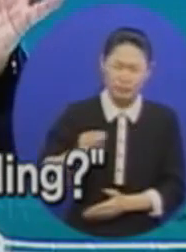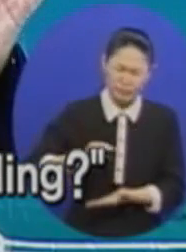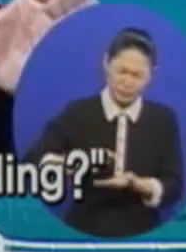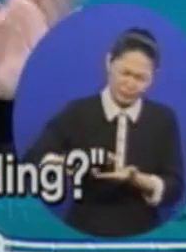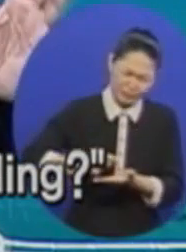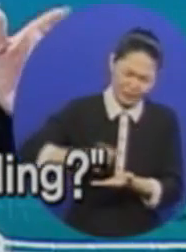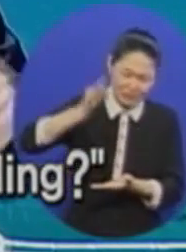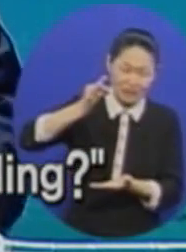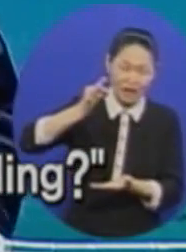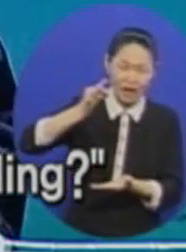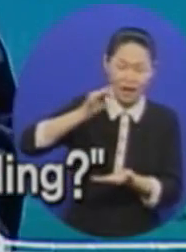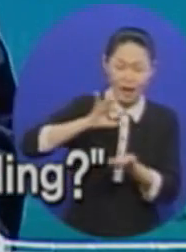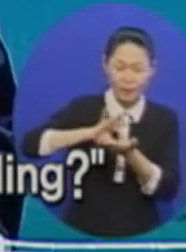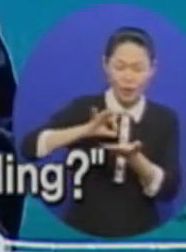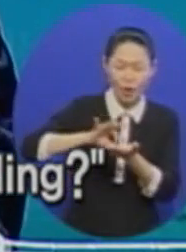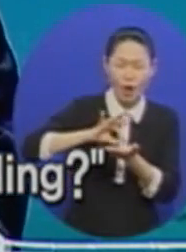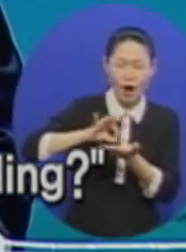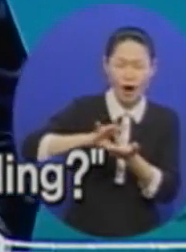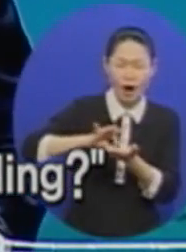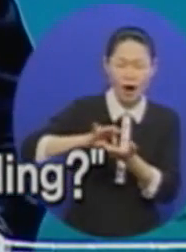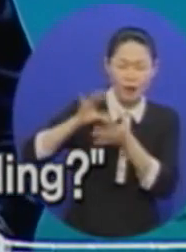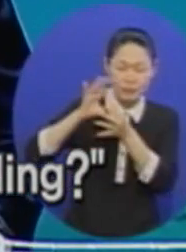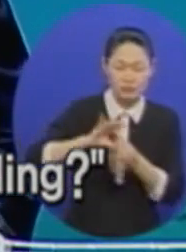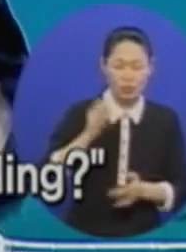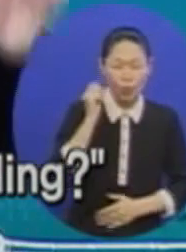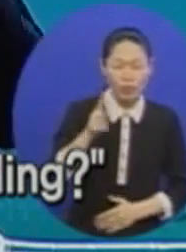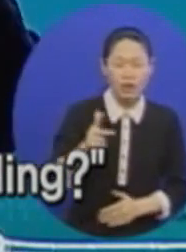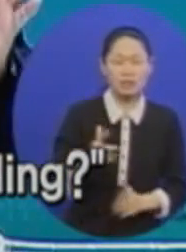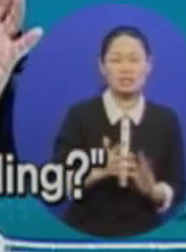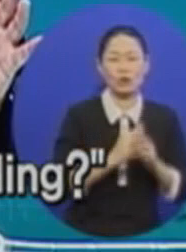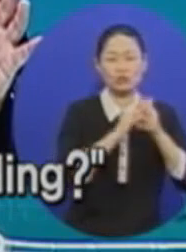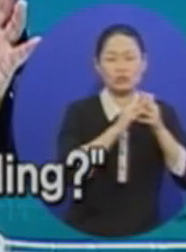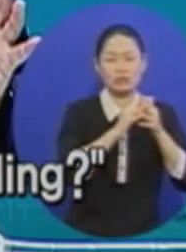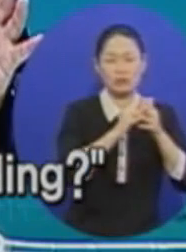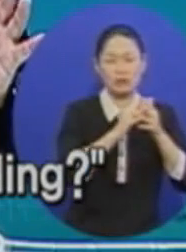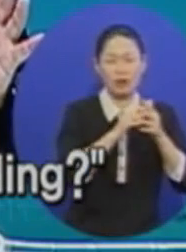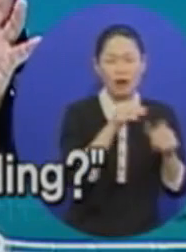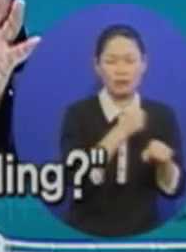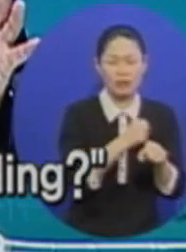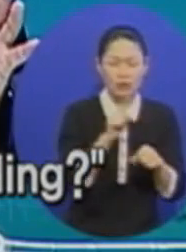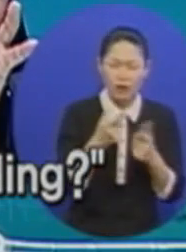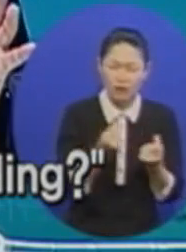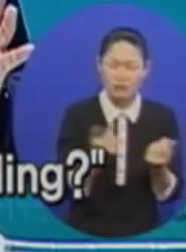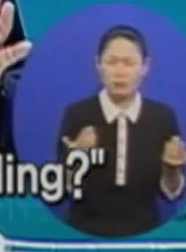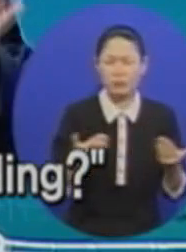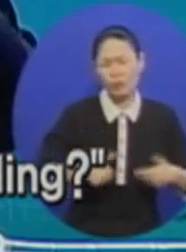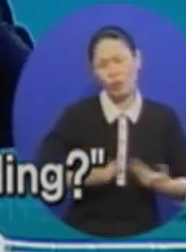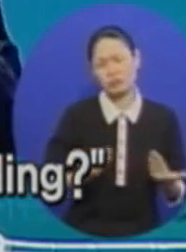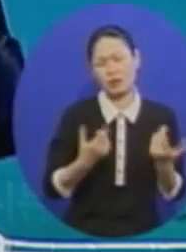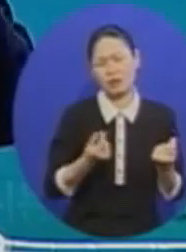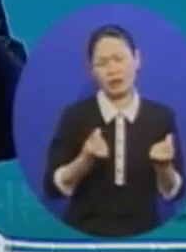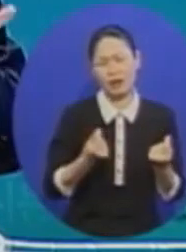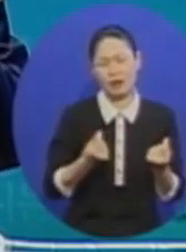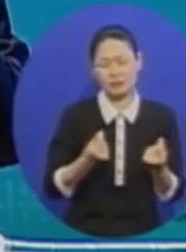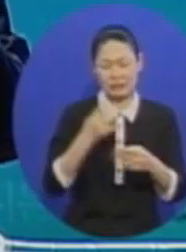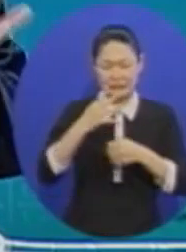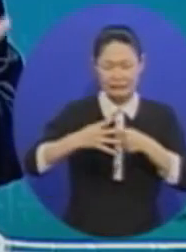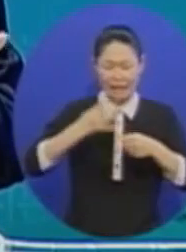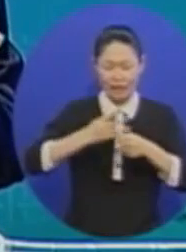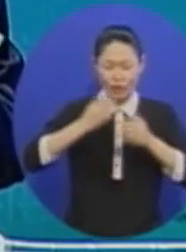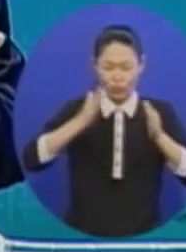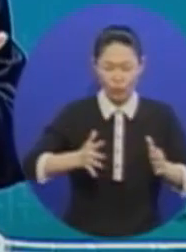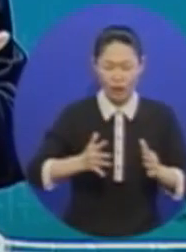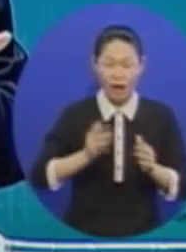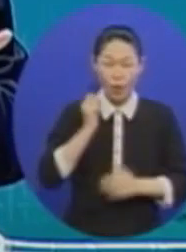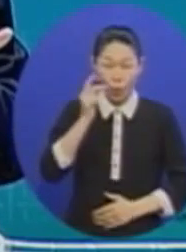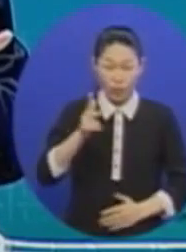비용을 지불하면서 호텔을 찍는다 이렇게까지 할 필요가 모인다 하여튼 4년에 걸쳐서 호텔을